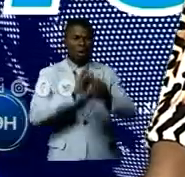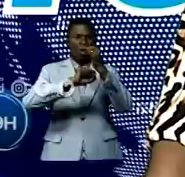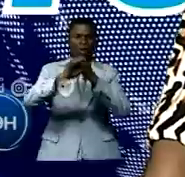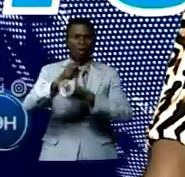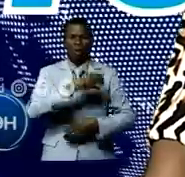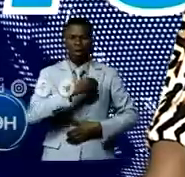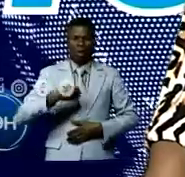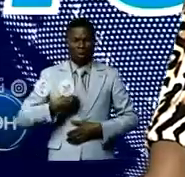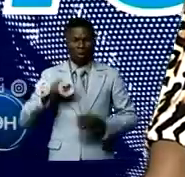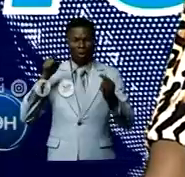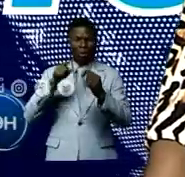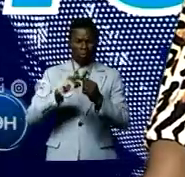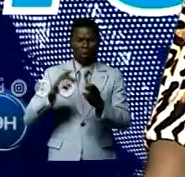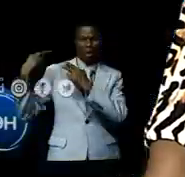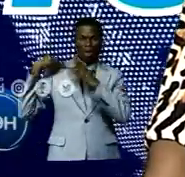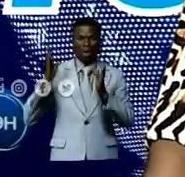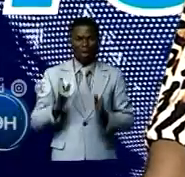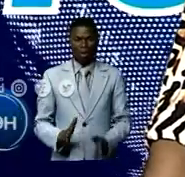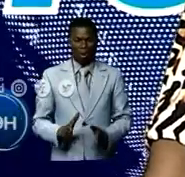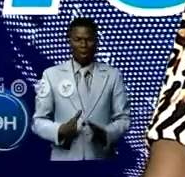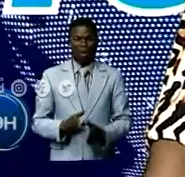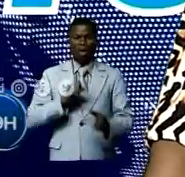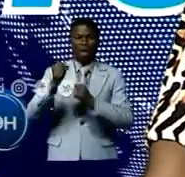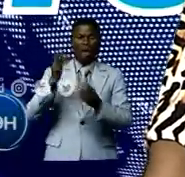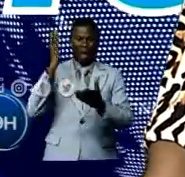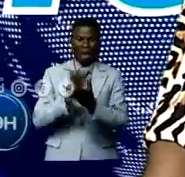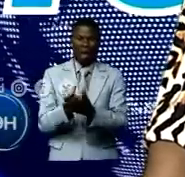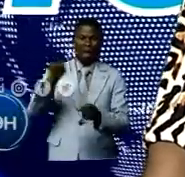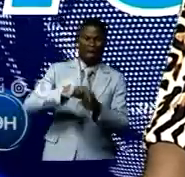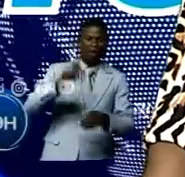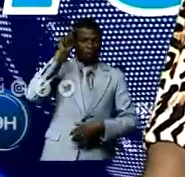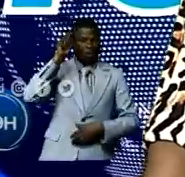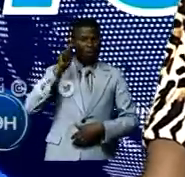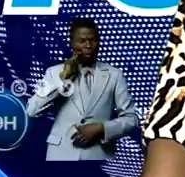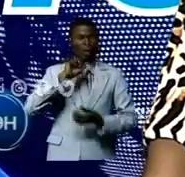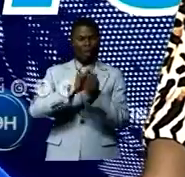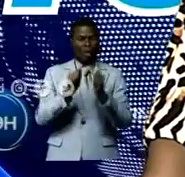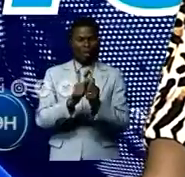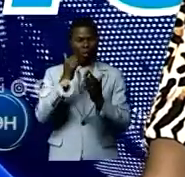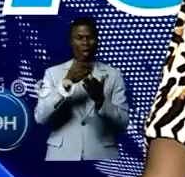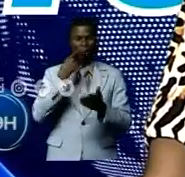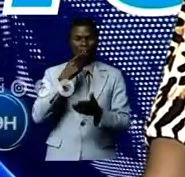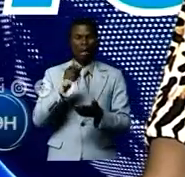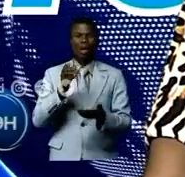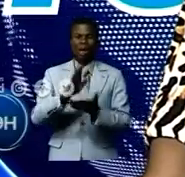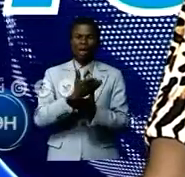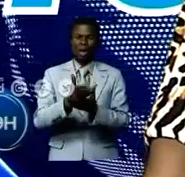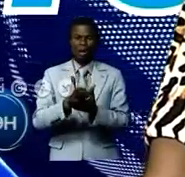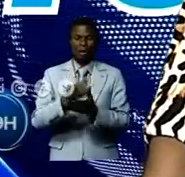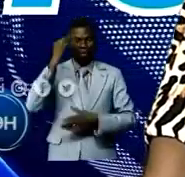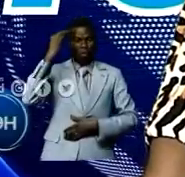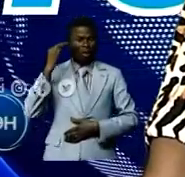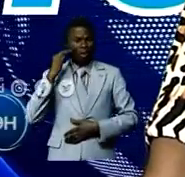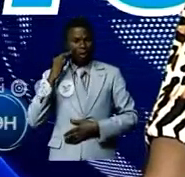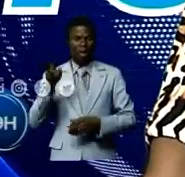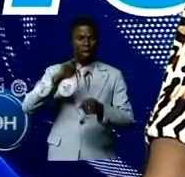de la femme vers son autonomisation et lutte contre les violences sexuelles, des sujets au centre des échanges entre la ministre